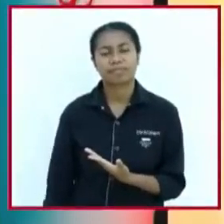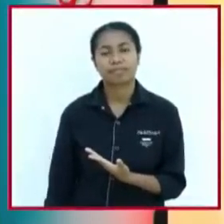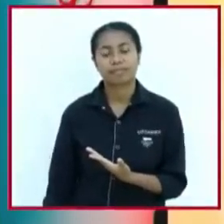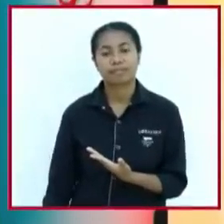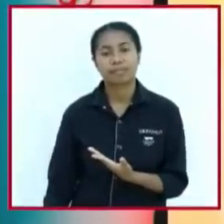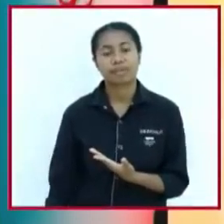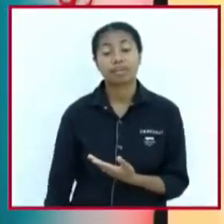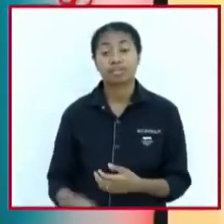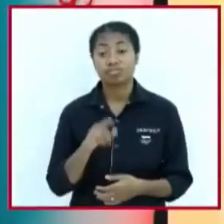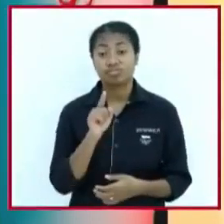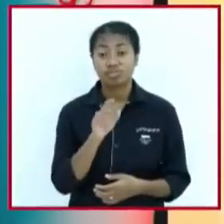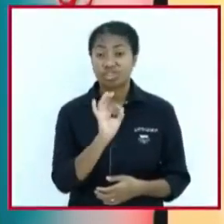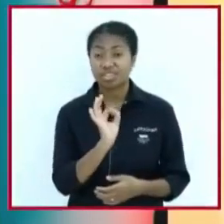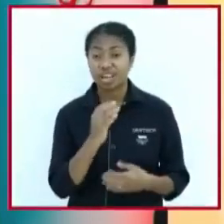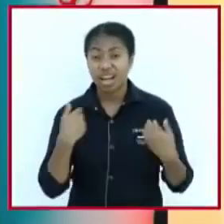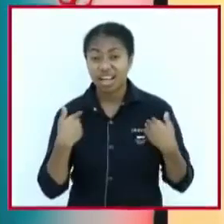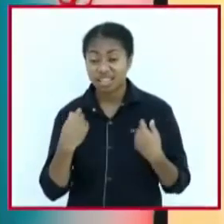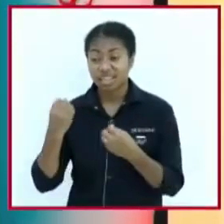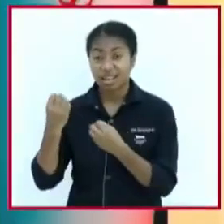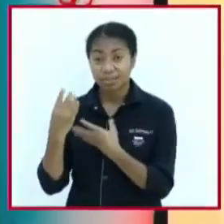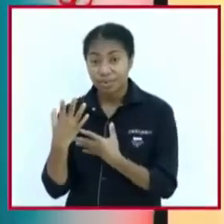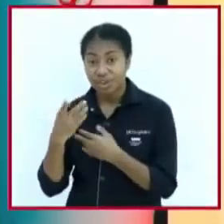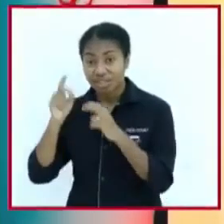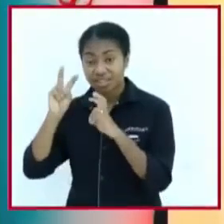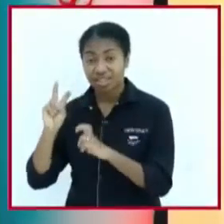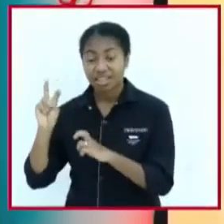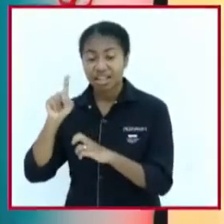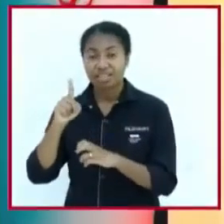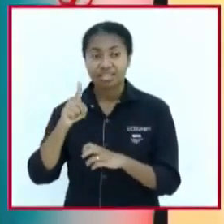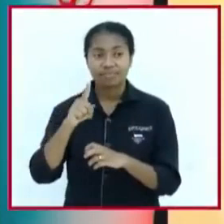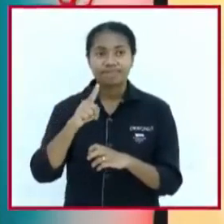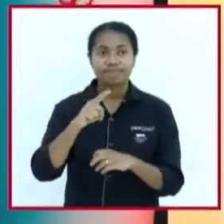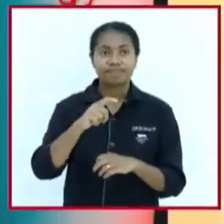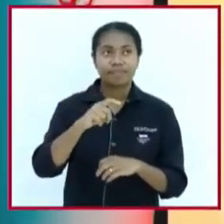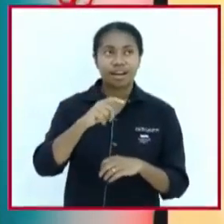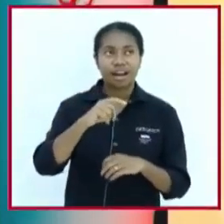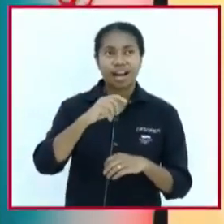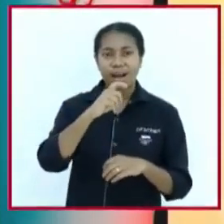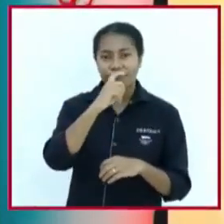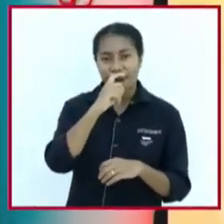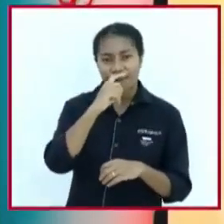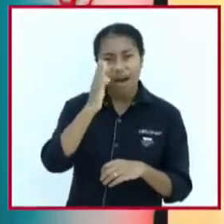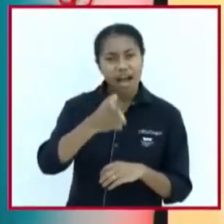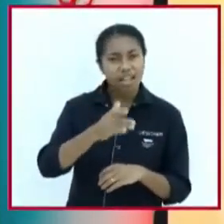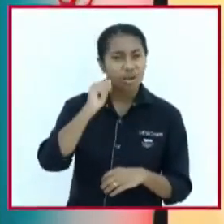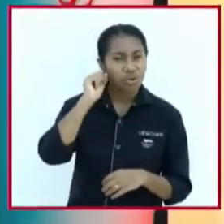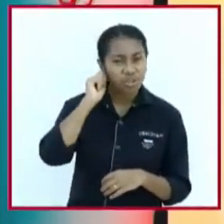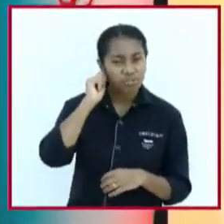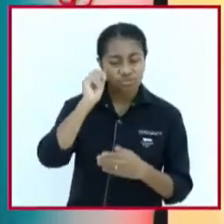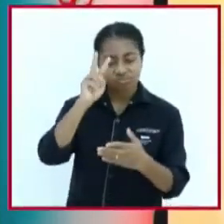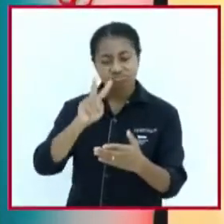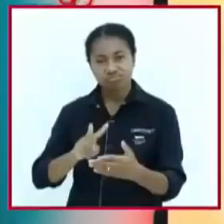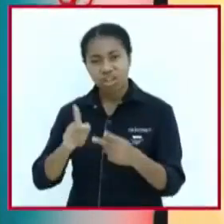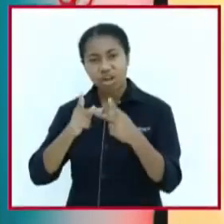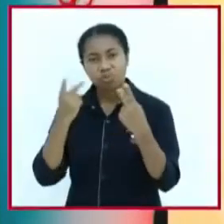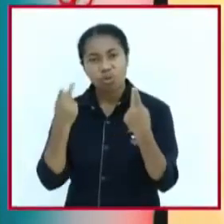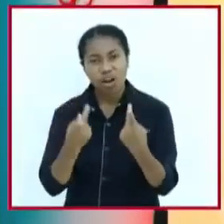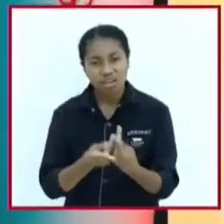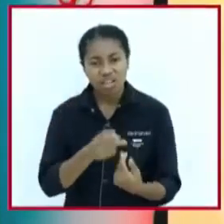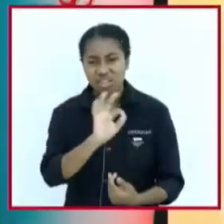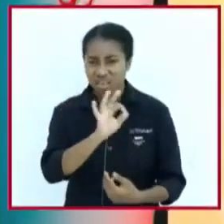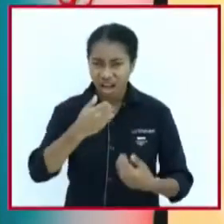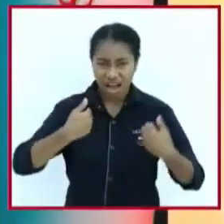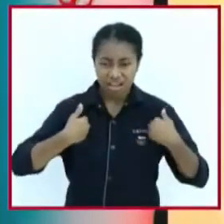tidak ada laporan tentang Ayah atau Ibu melkisedek atau silsilahnya tidak ada laporan tentang